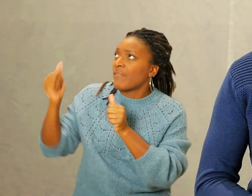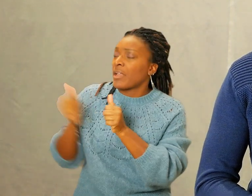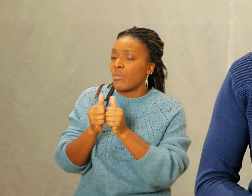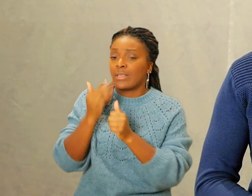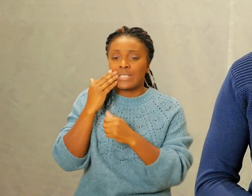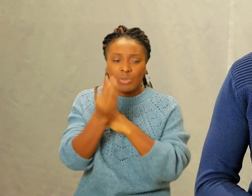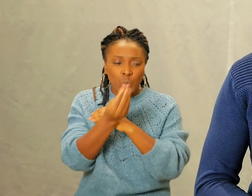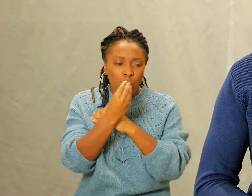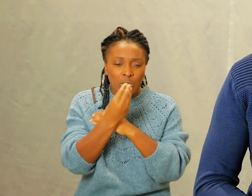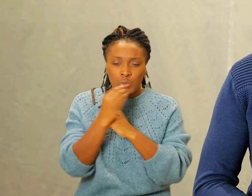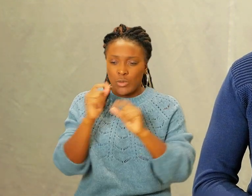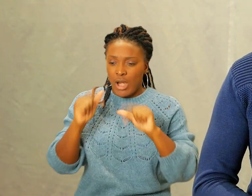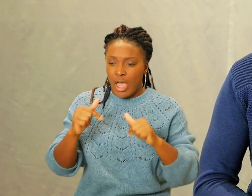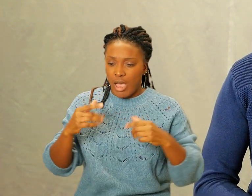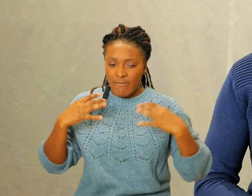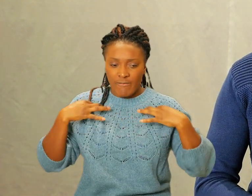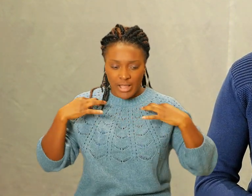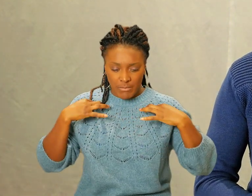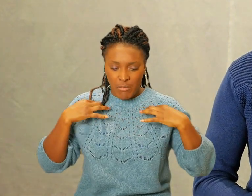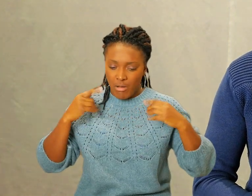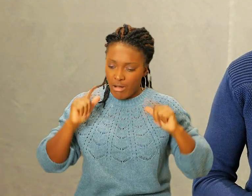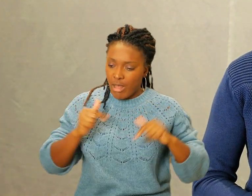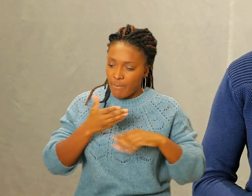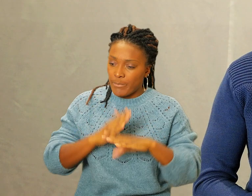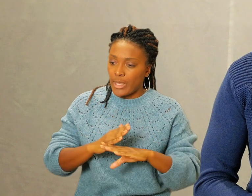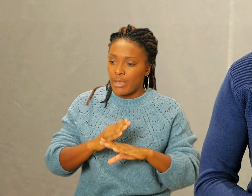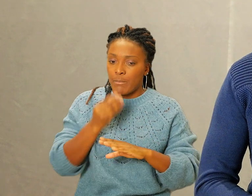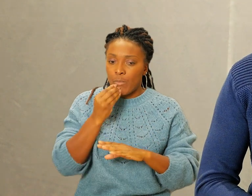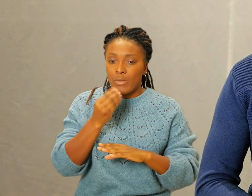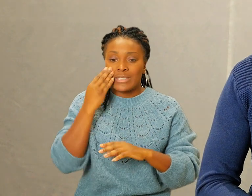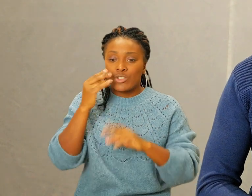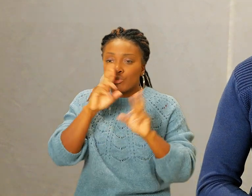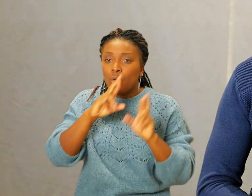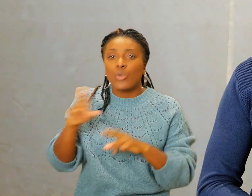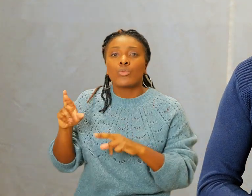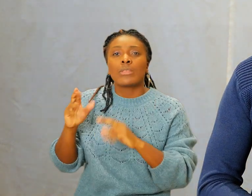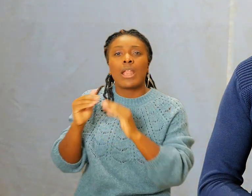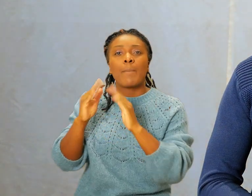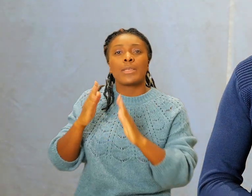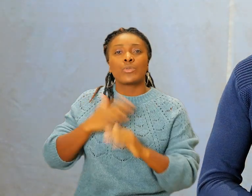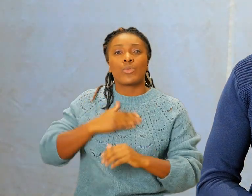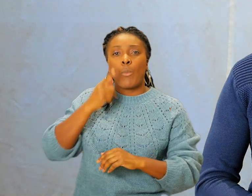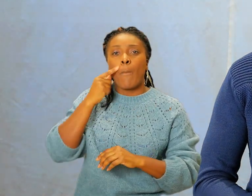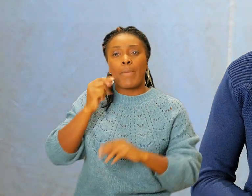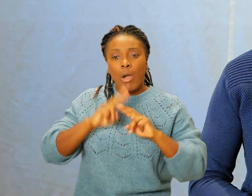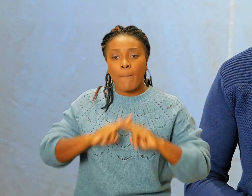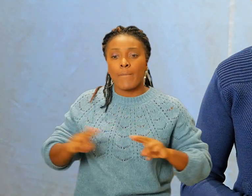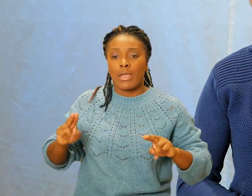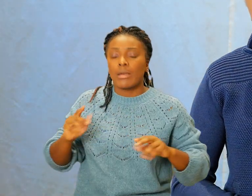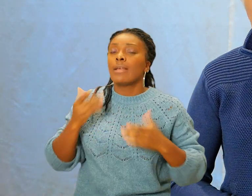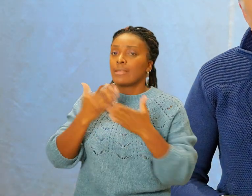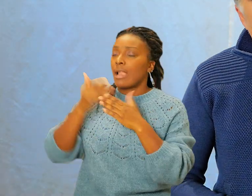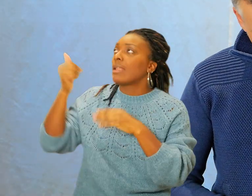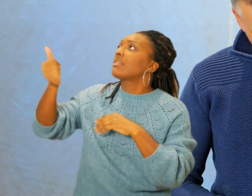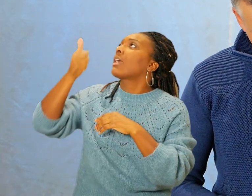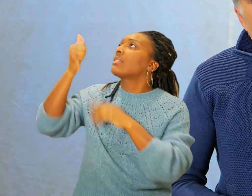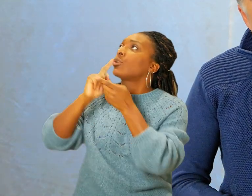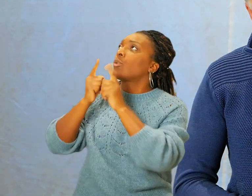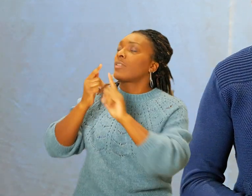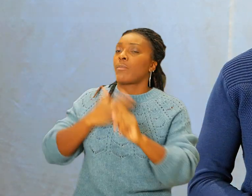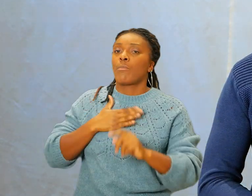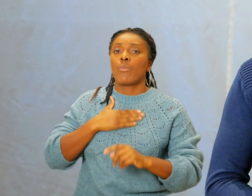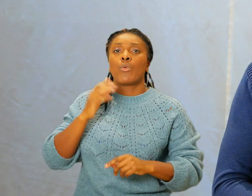pain à manger et des habits pour me vêtir, et si je retourne en paix à la maison de mon père, alors l'Éternel sera mon Dieu. Cette